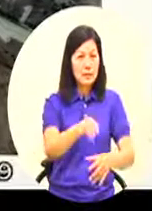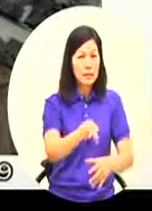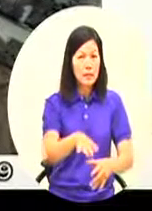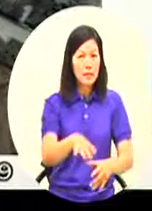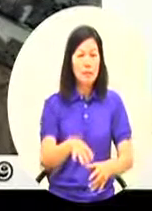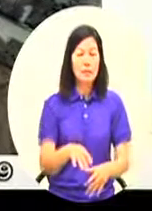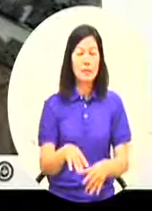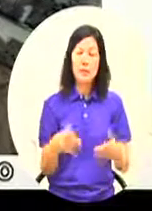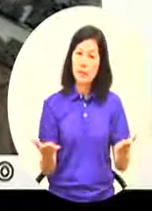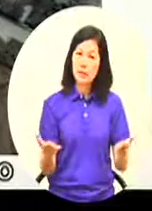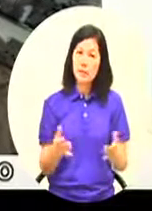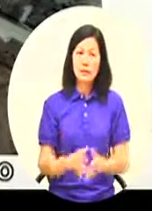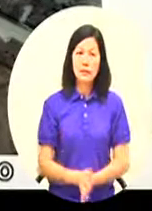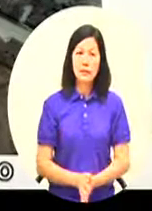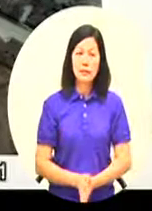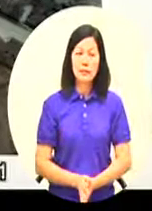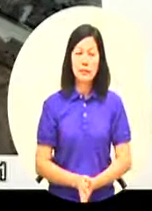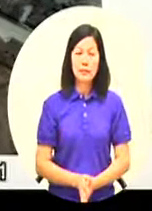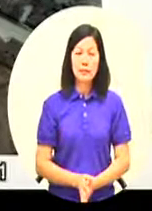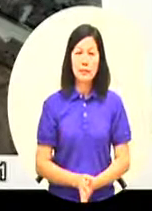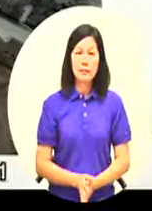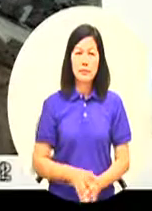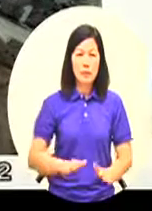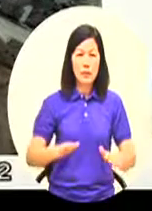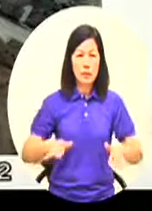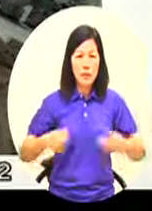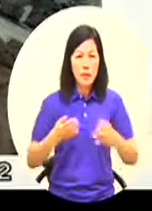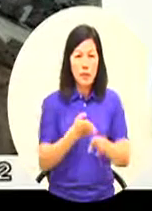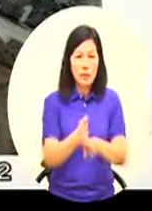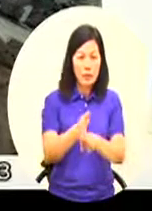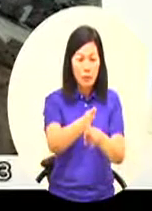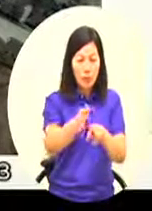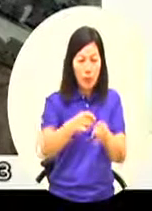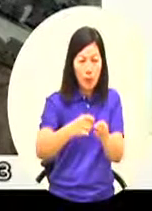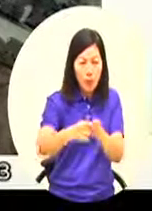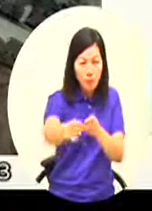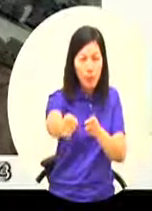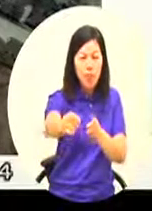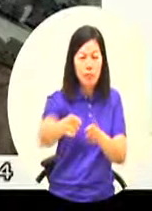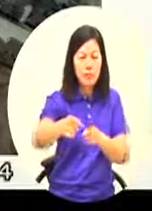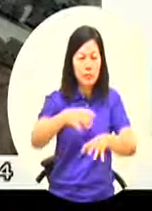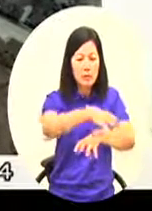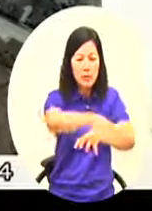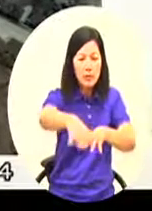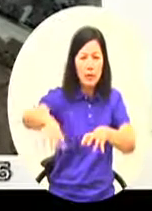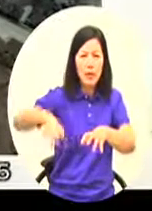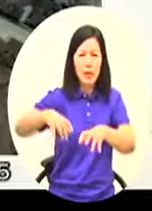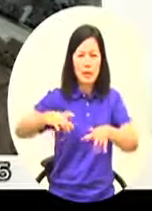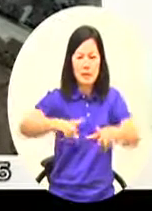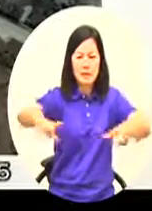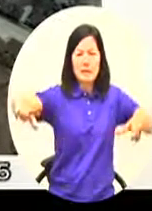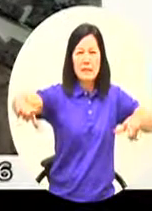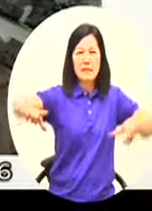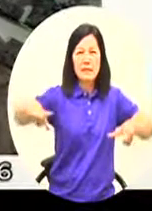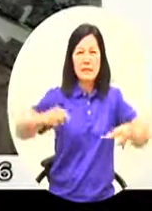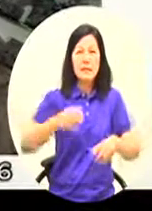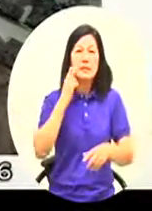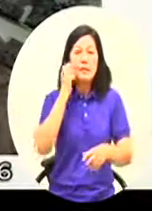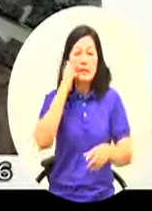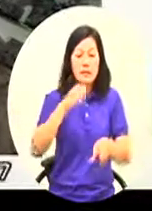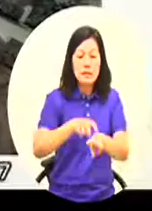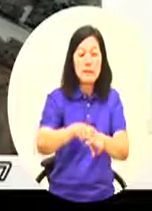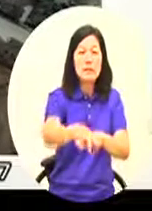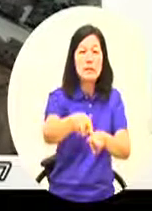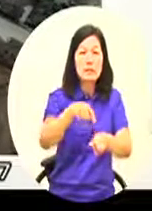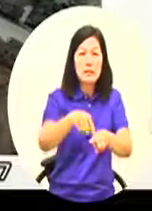在这个轻轨的沿线，它的周边很大的一片是我们的铁道